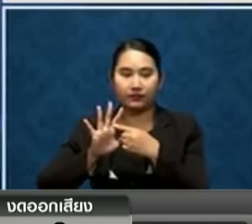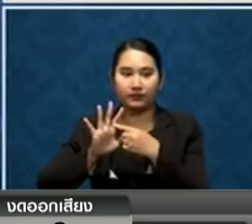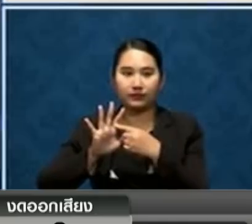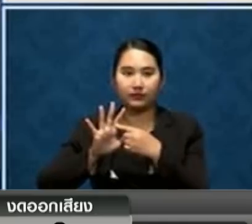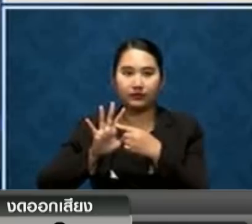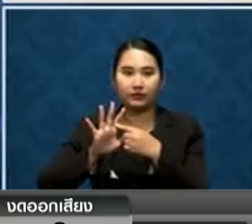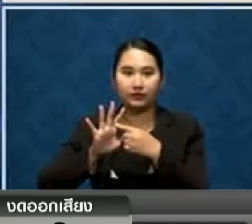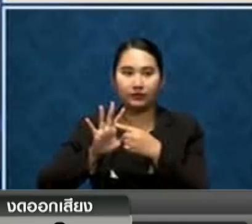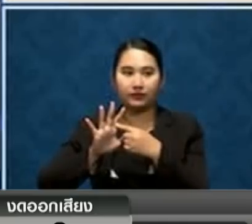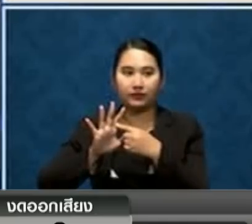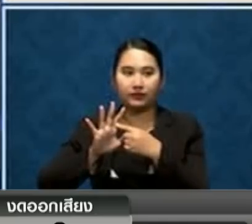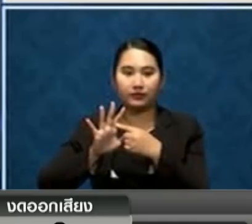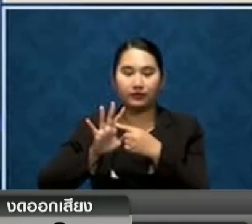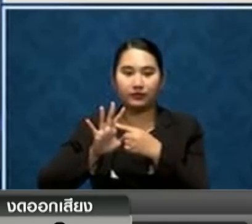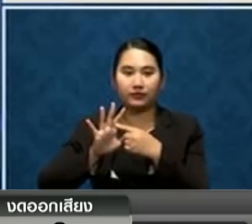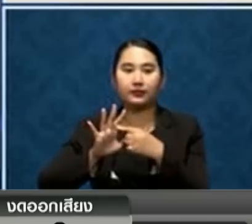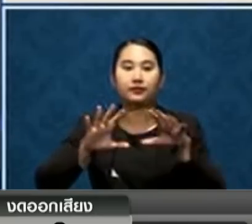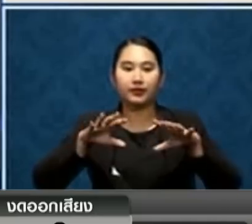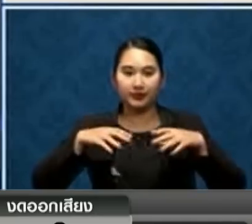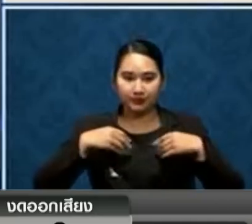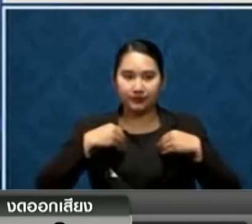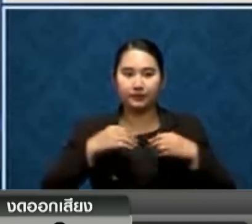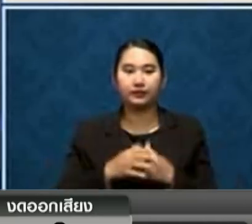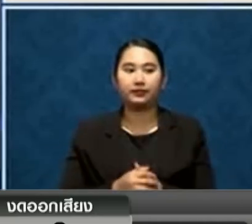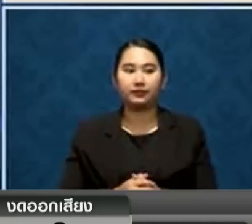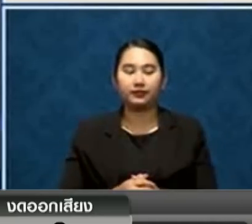เอ้าเหรอ เห็นชอบค่ะ